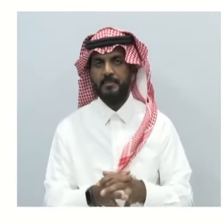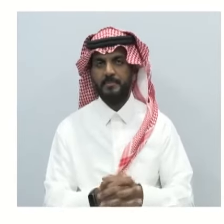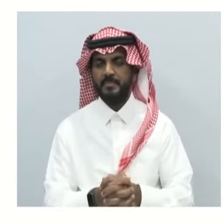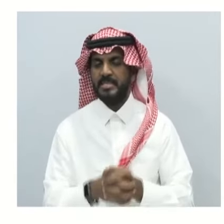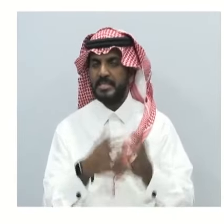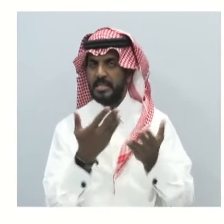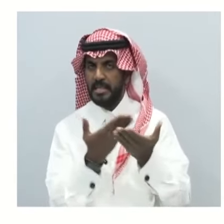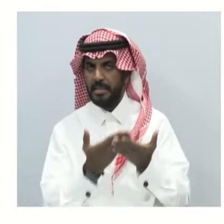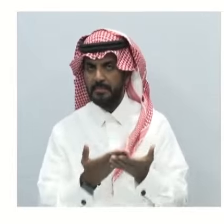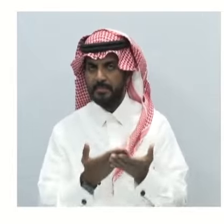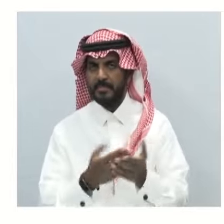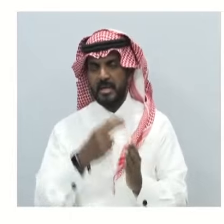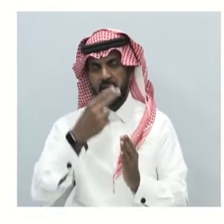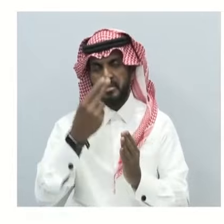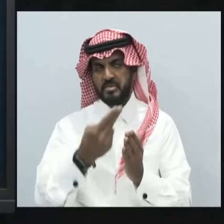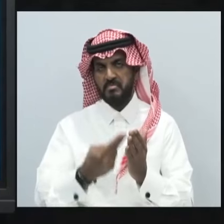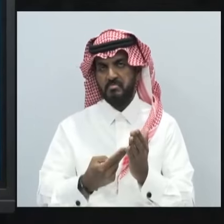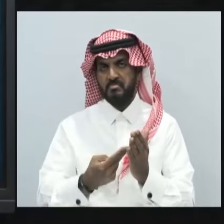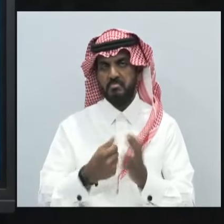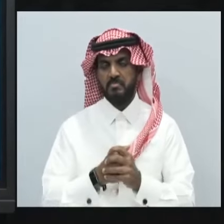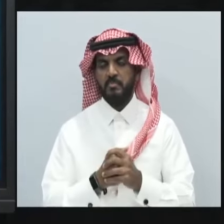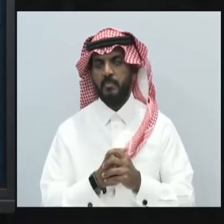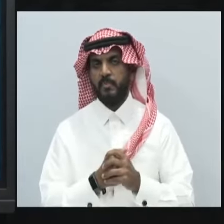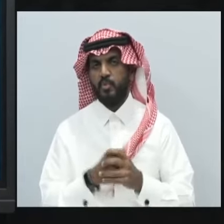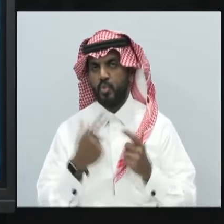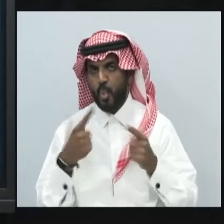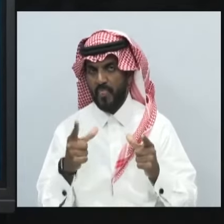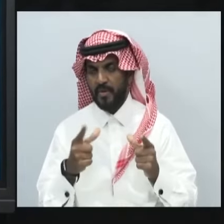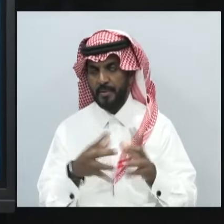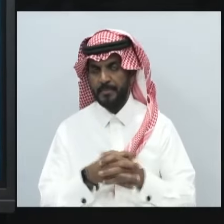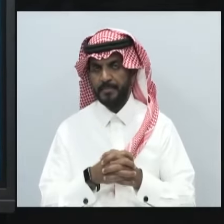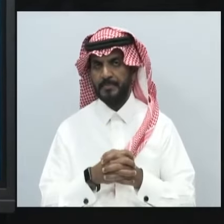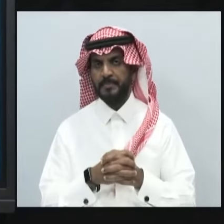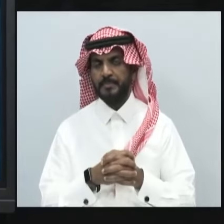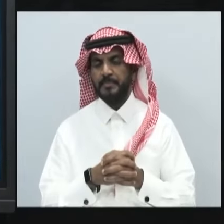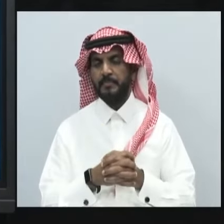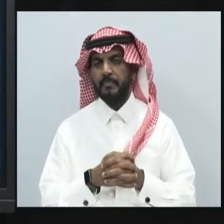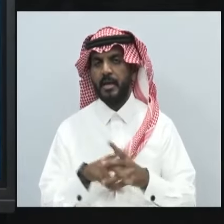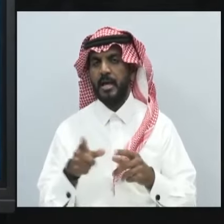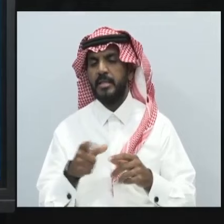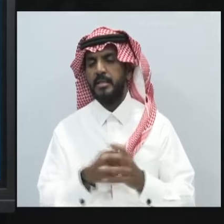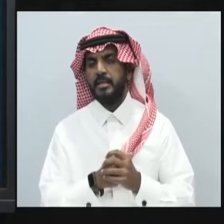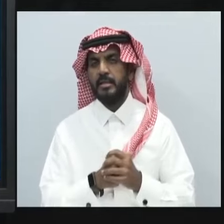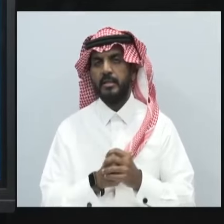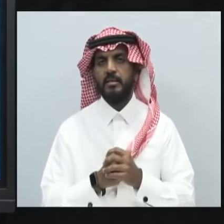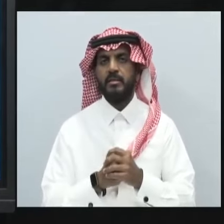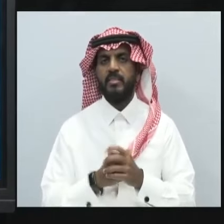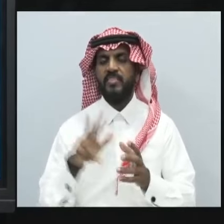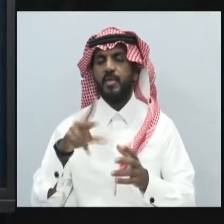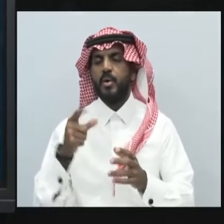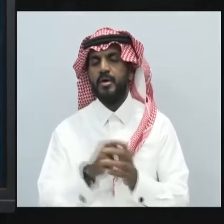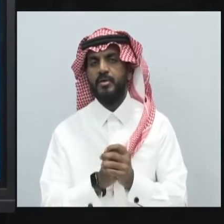تستعينا برسمتك او برسومات لتبينه كذلك هذه الظواهر وكذلك